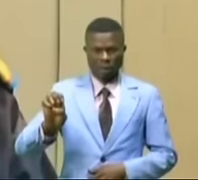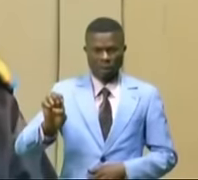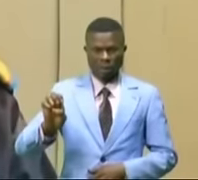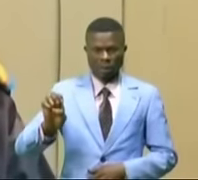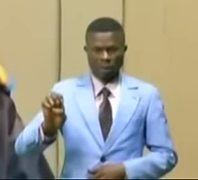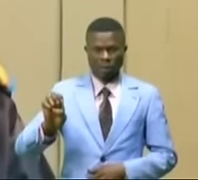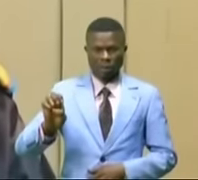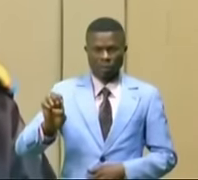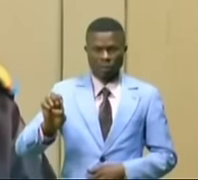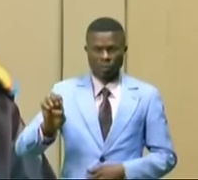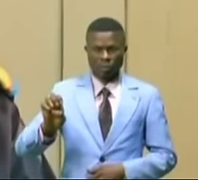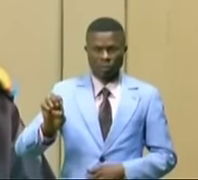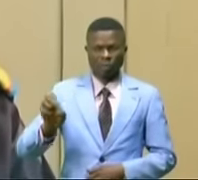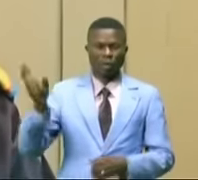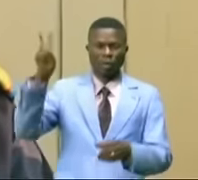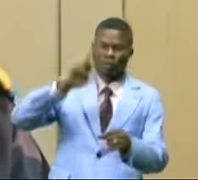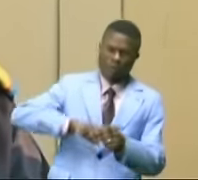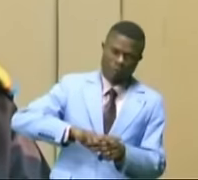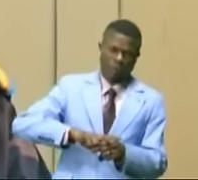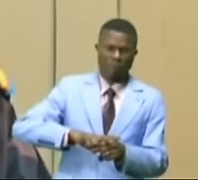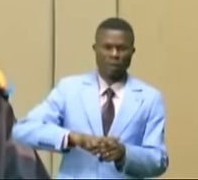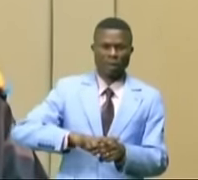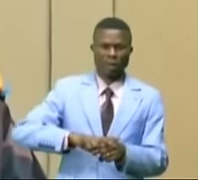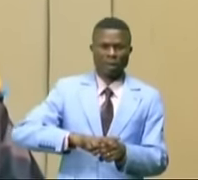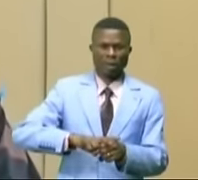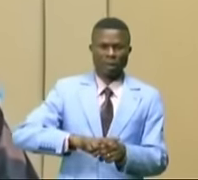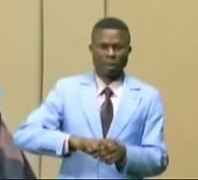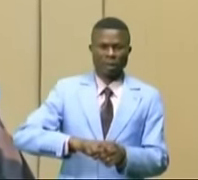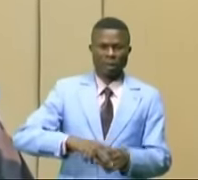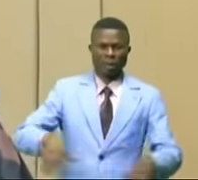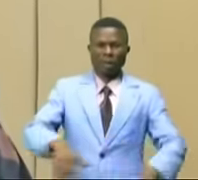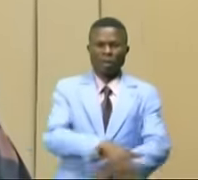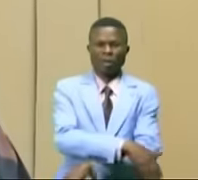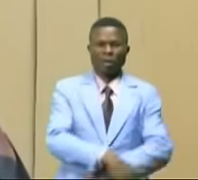ont violé les limites